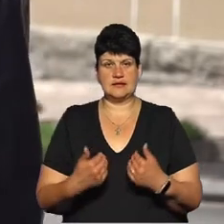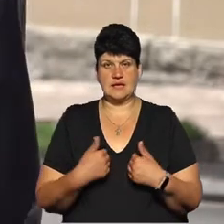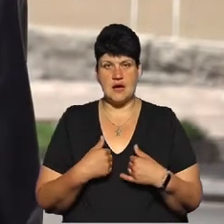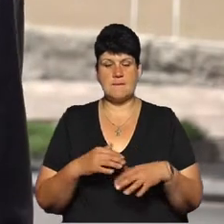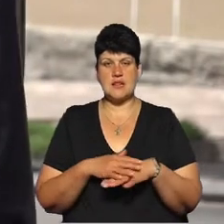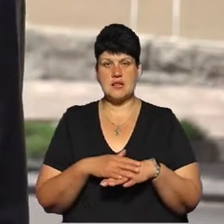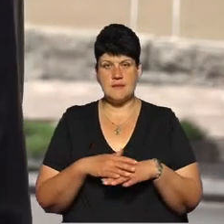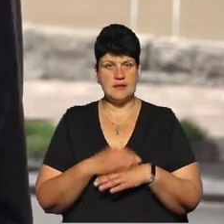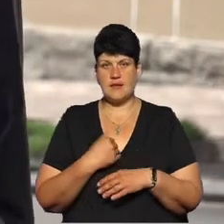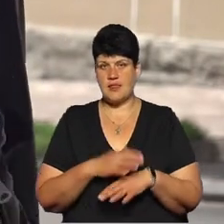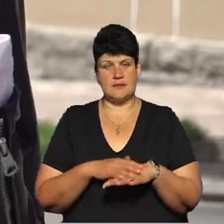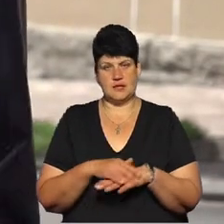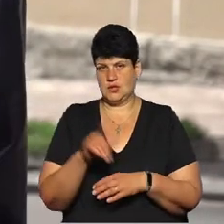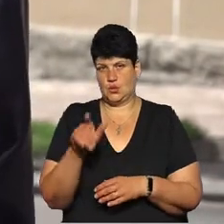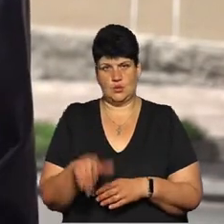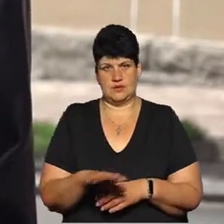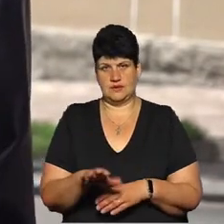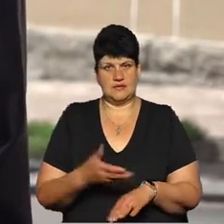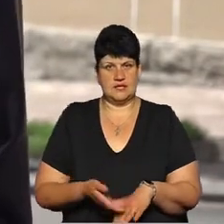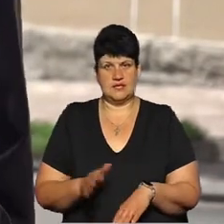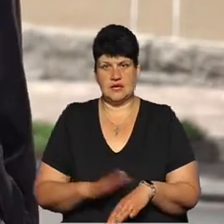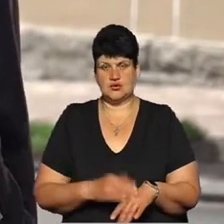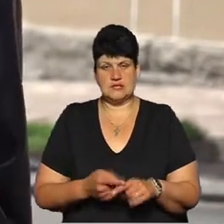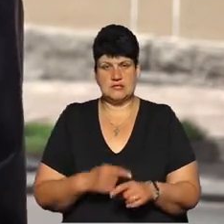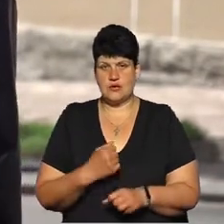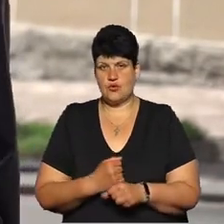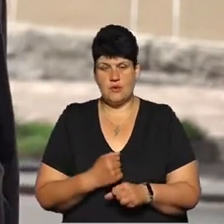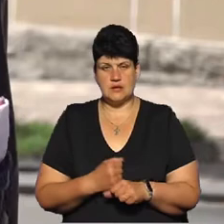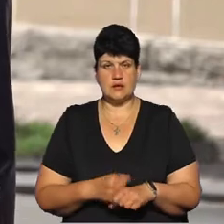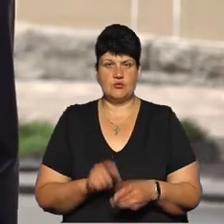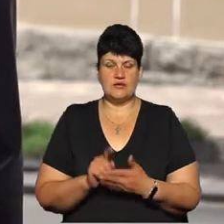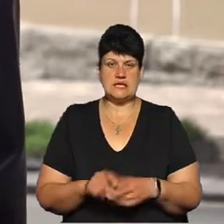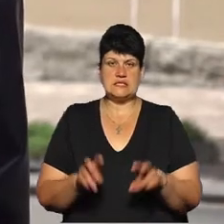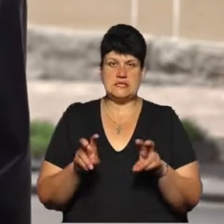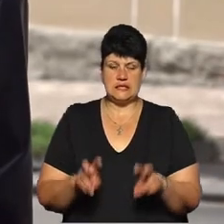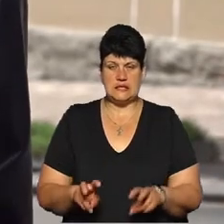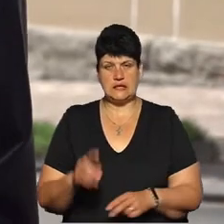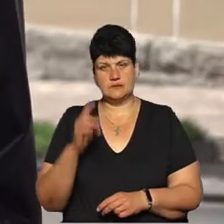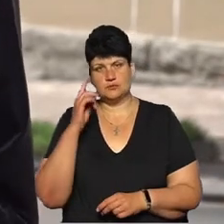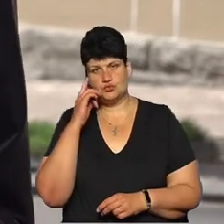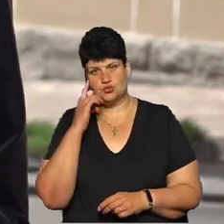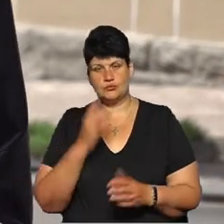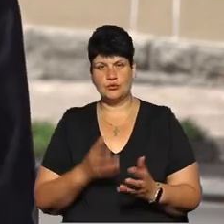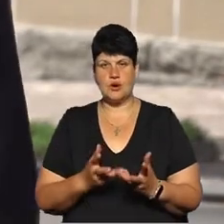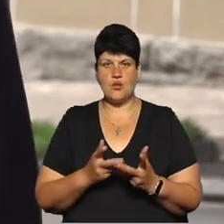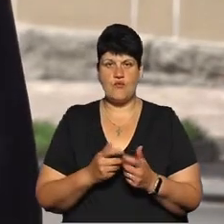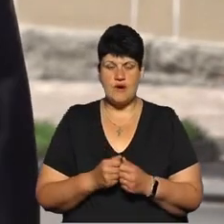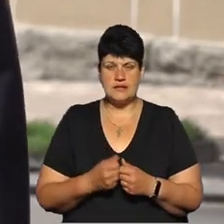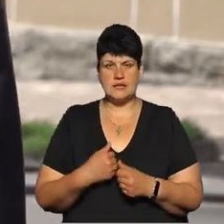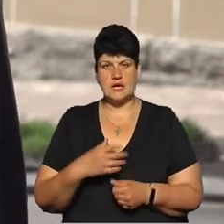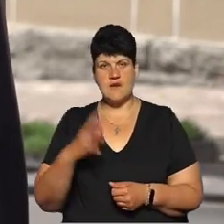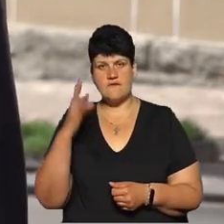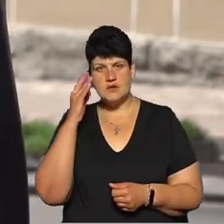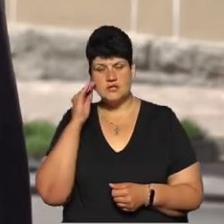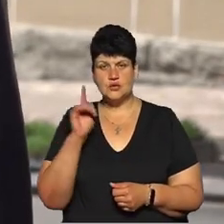не математична людина, і мені тяжко це робити. Я мушу посидіти, подумати, порахувати. Тобто я вважаю, що